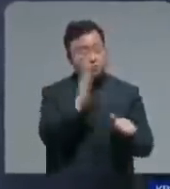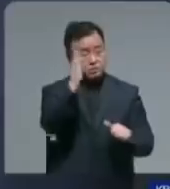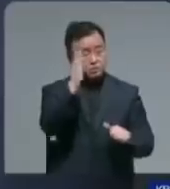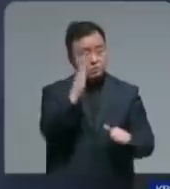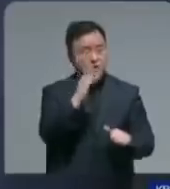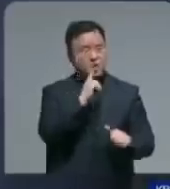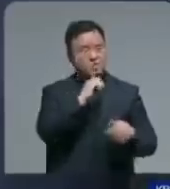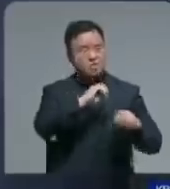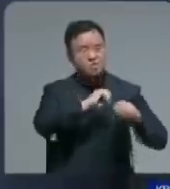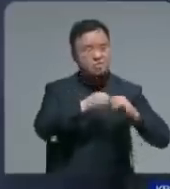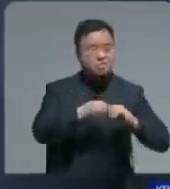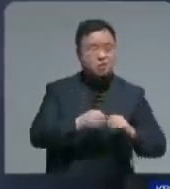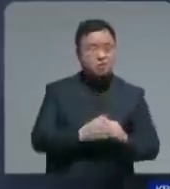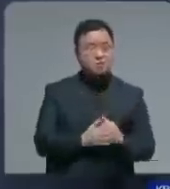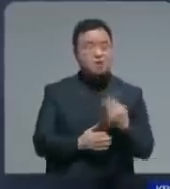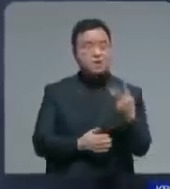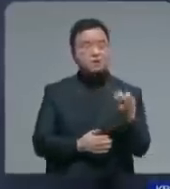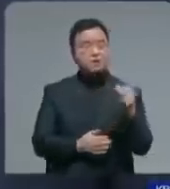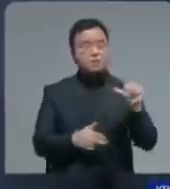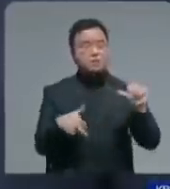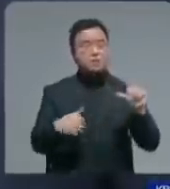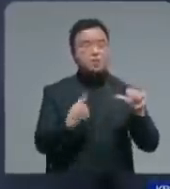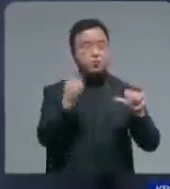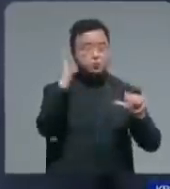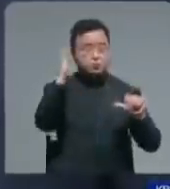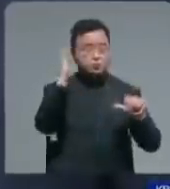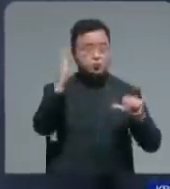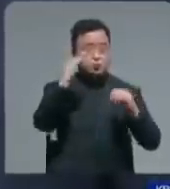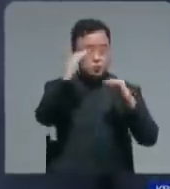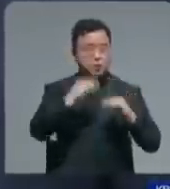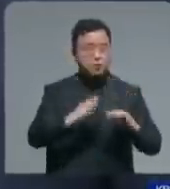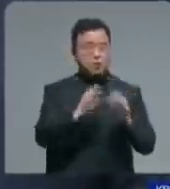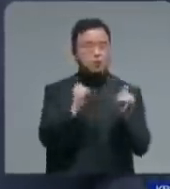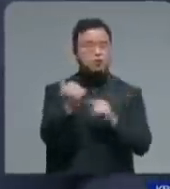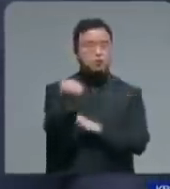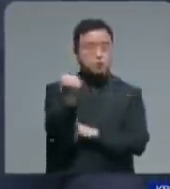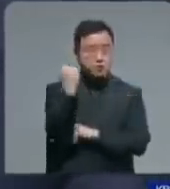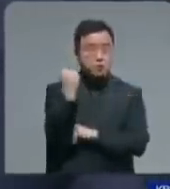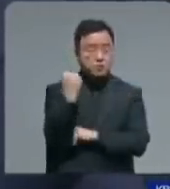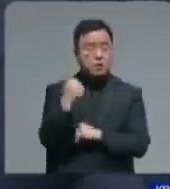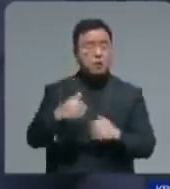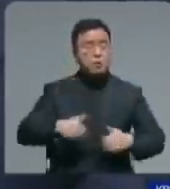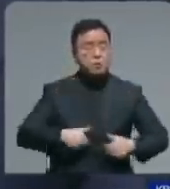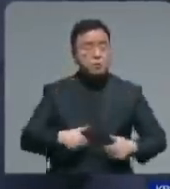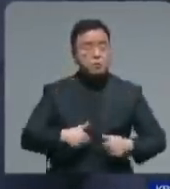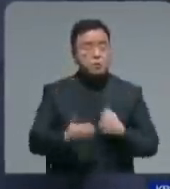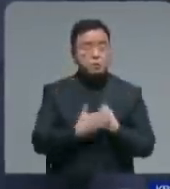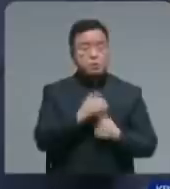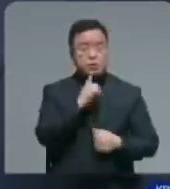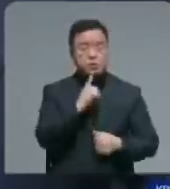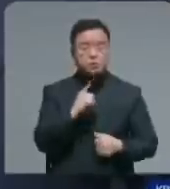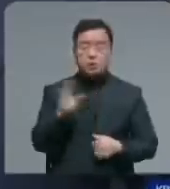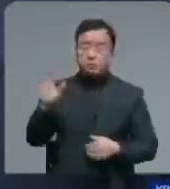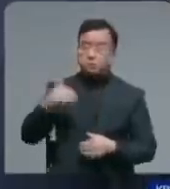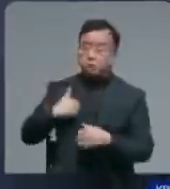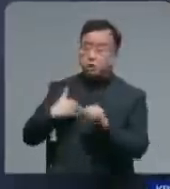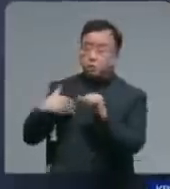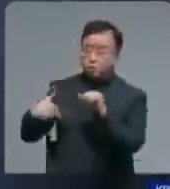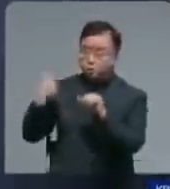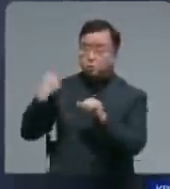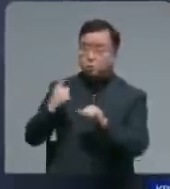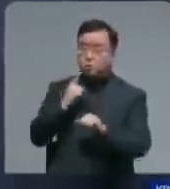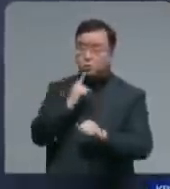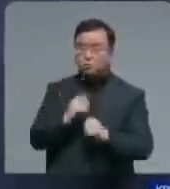있는데요. 네. 35조 원을 주장한 것은 국민의힘입니다. 네. 필요하니까 했겠죠. 저희는 50조를 했죠. 인사로. 그러니까